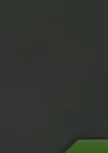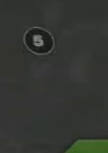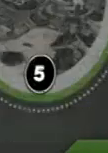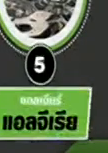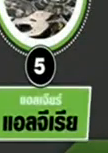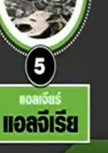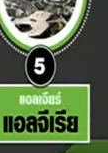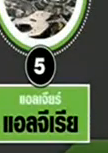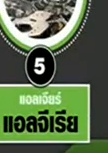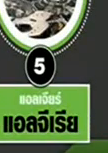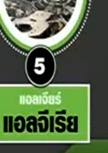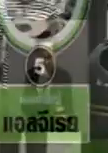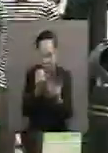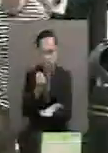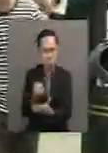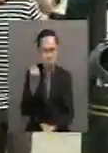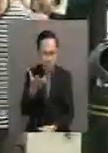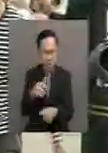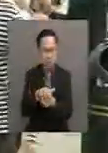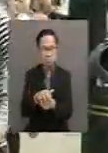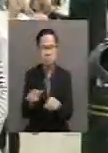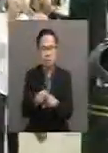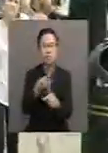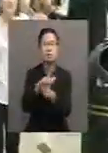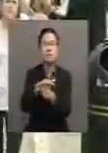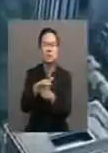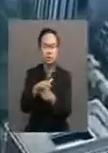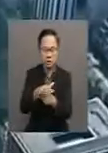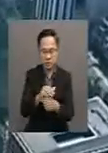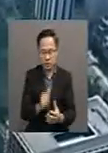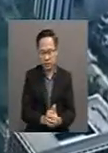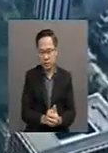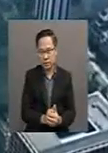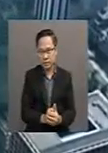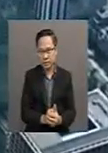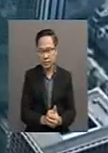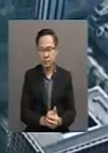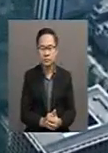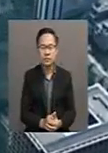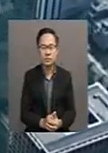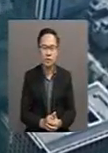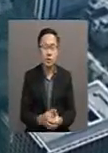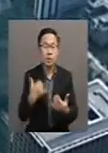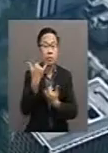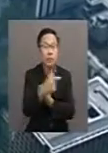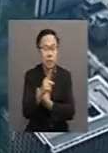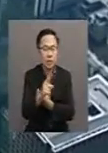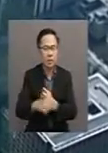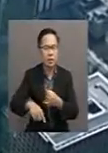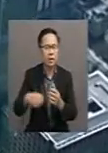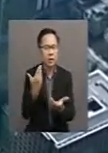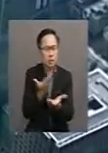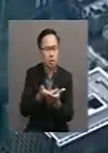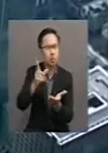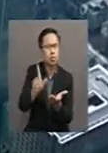านครนี่แหละค่ะก็เรียกได้ว่าไม่ค่าของชีพสูงเกินไปหรือต่ำเกินไปก็ค่อนข้างดีนะคะส่วนประเทศที่ติดอันดับ